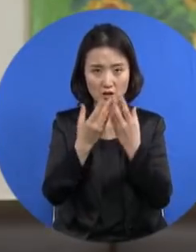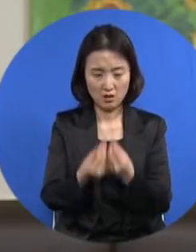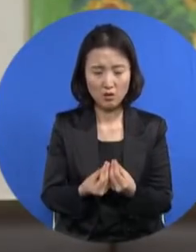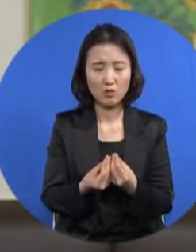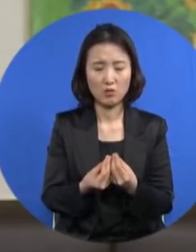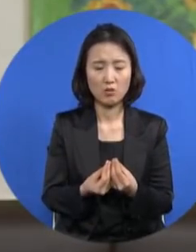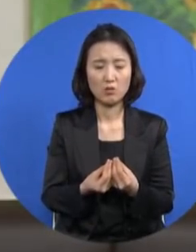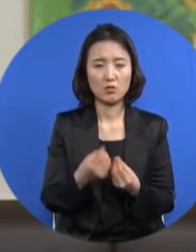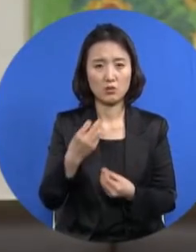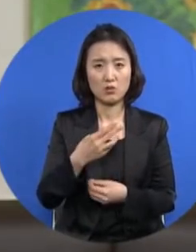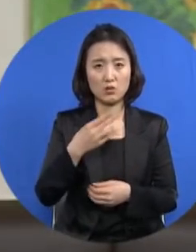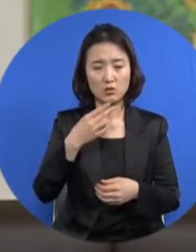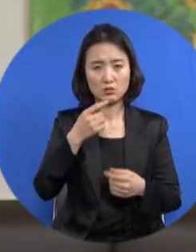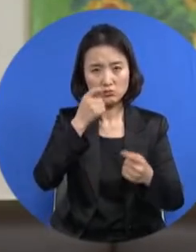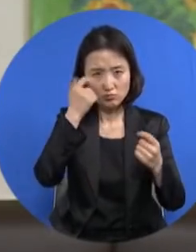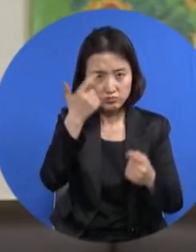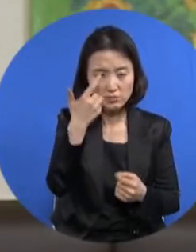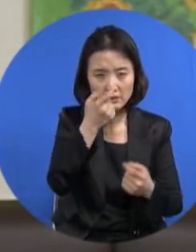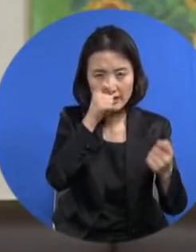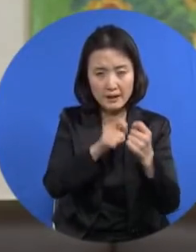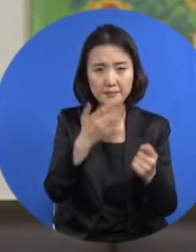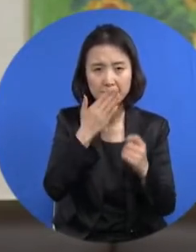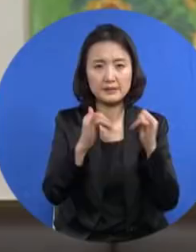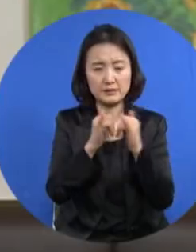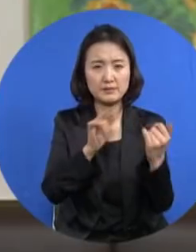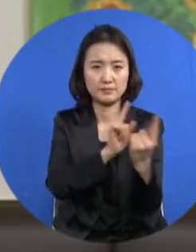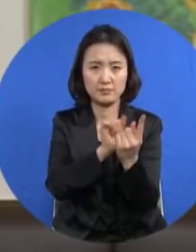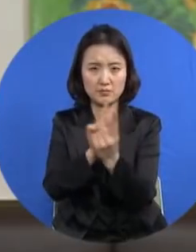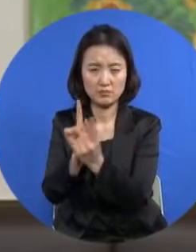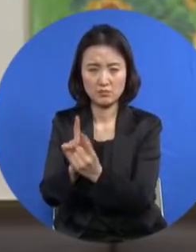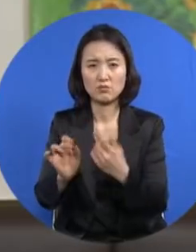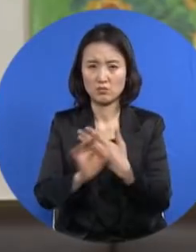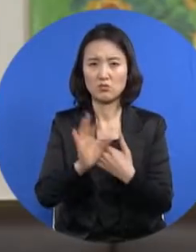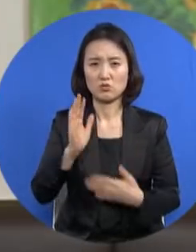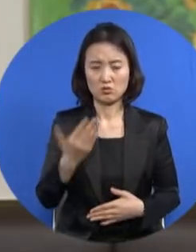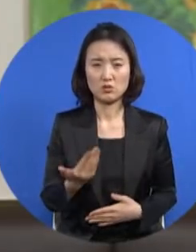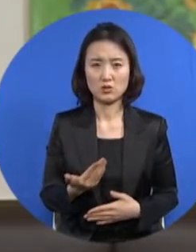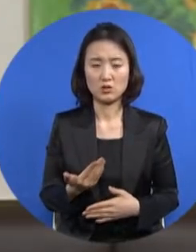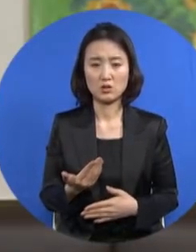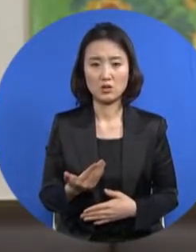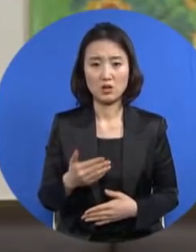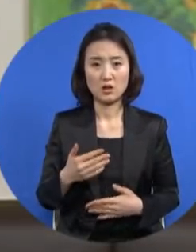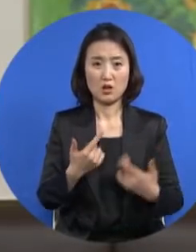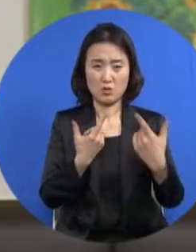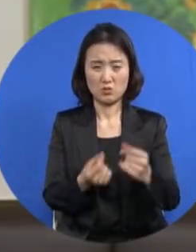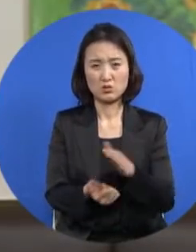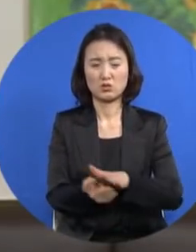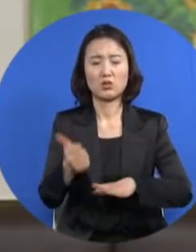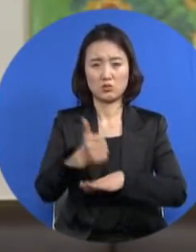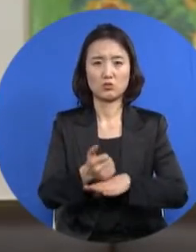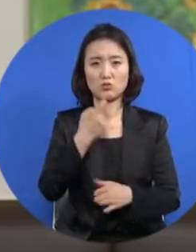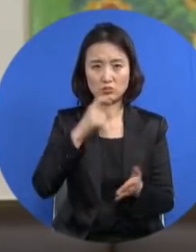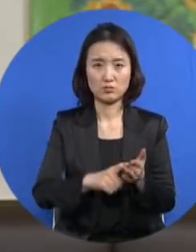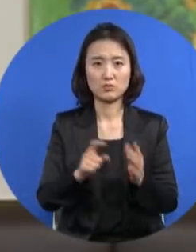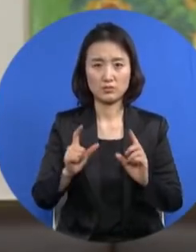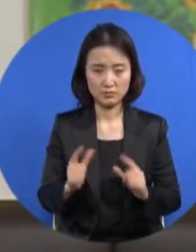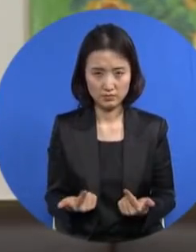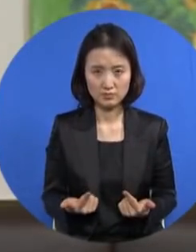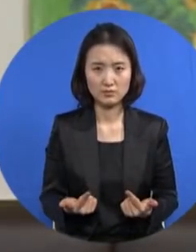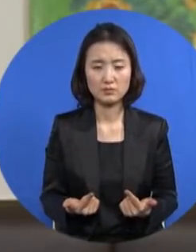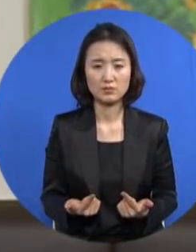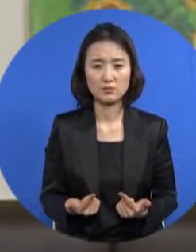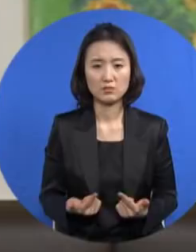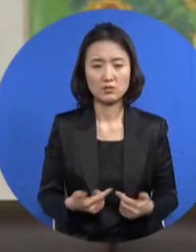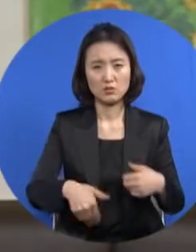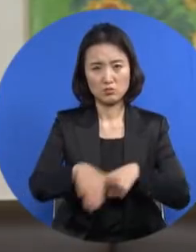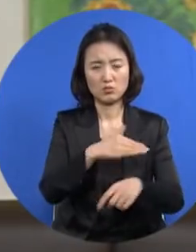수 있고. 그리고 그러면 그런 사람들을 만났다고 다 그런 사람처럼 성공을 하기가 쉽진 않잖아요. 똑같은